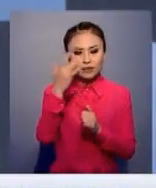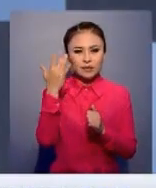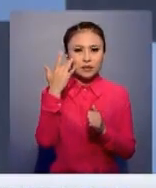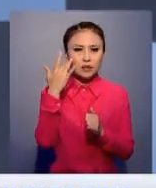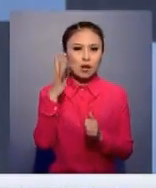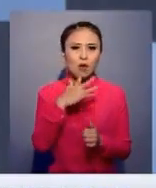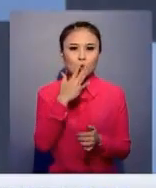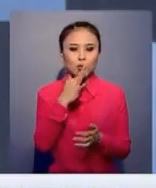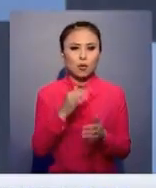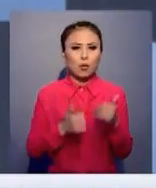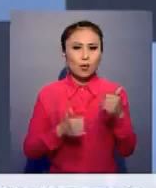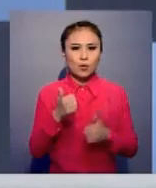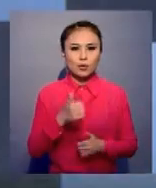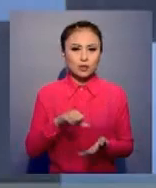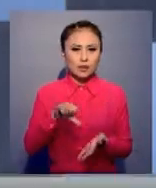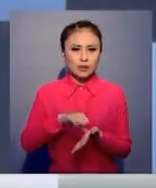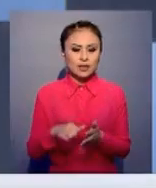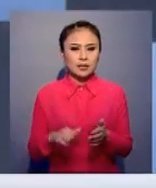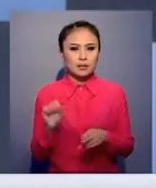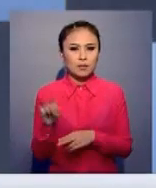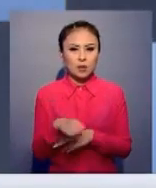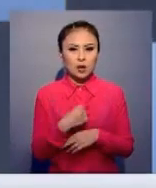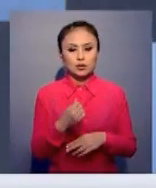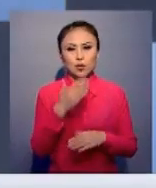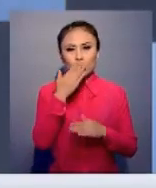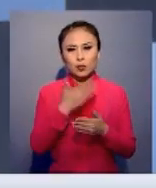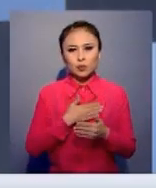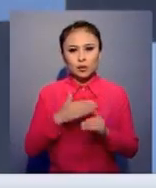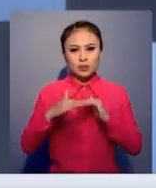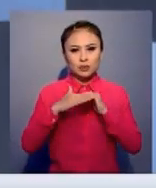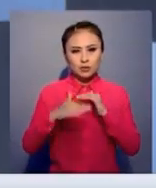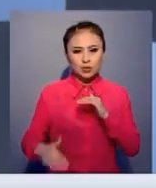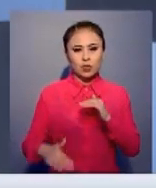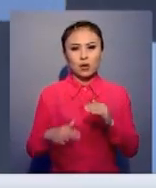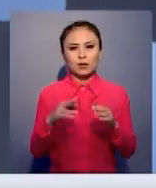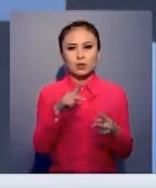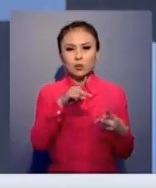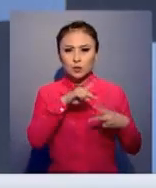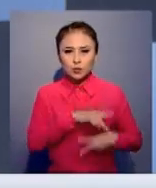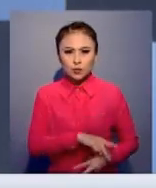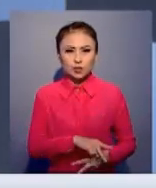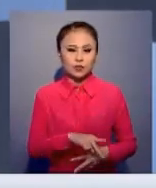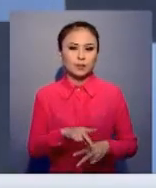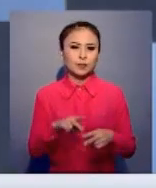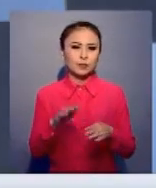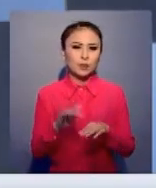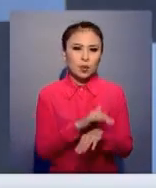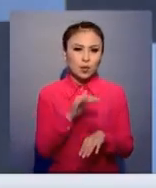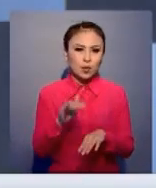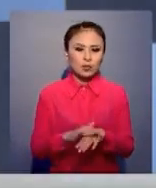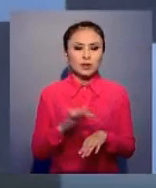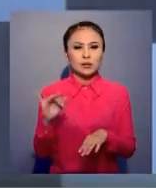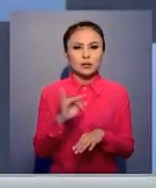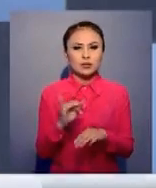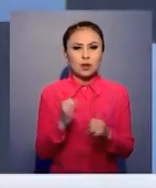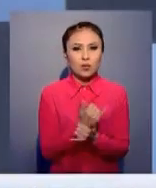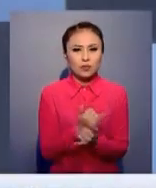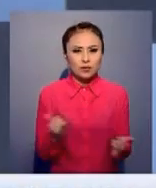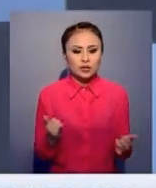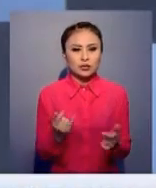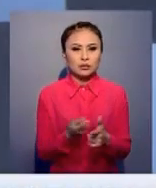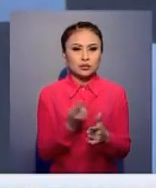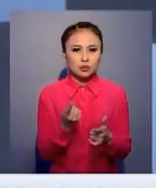ұлттық конкурсының жеңімпаздары отан сүйгіштік, еңбекқорлық, мейірімділік пен қайырымдылық